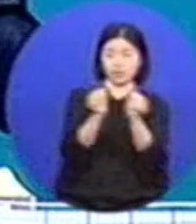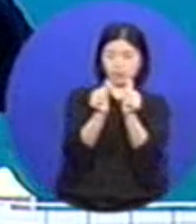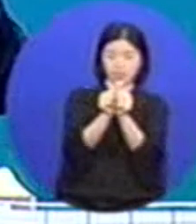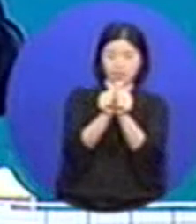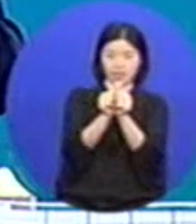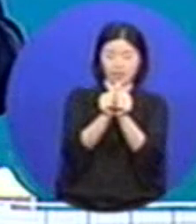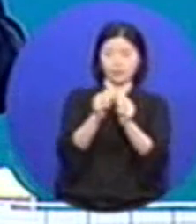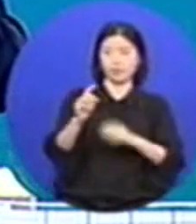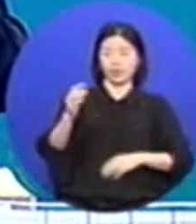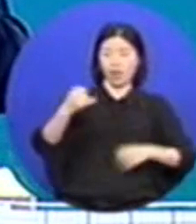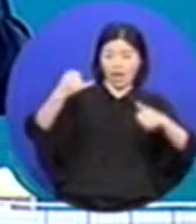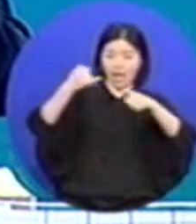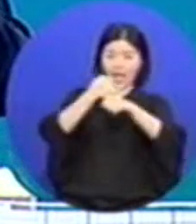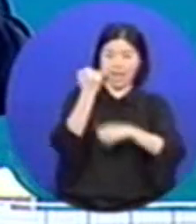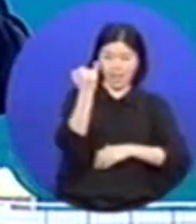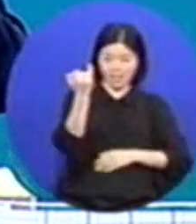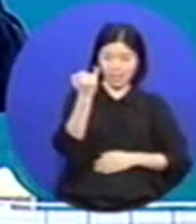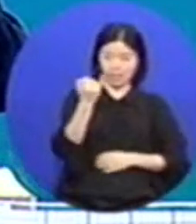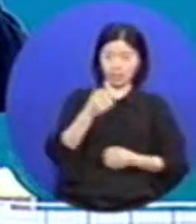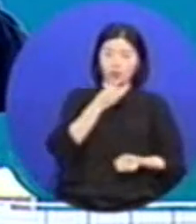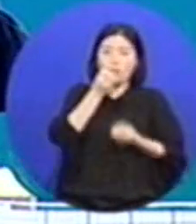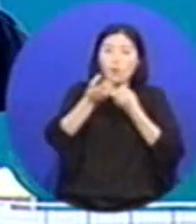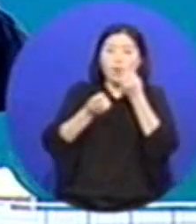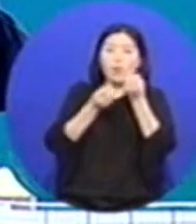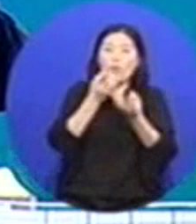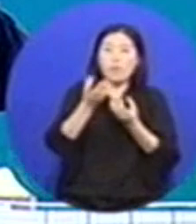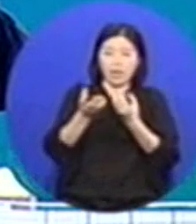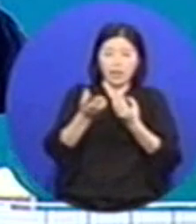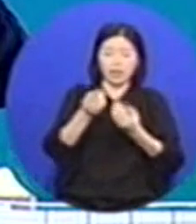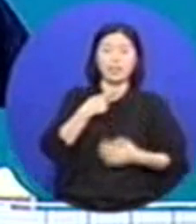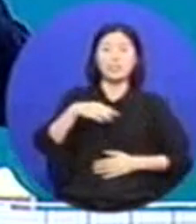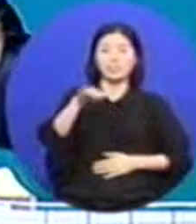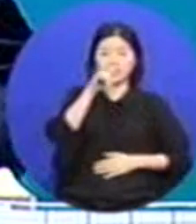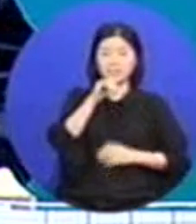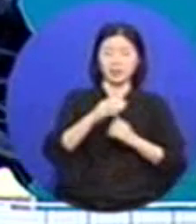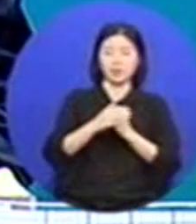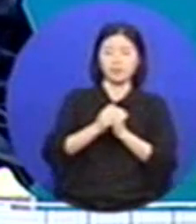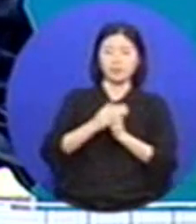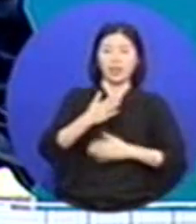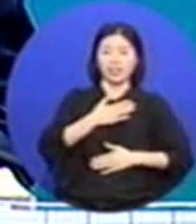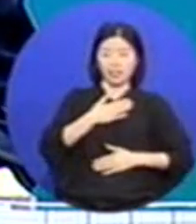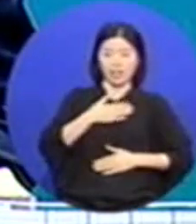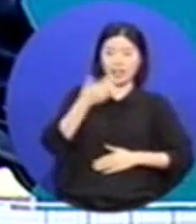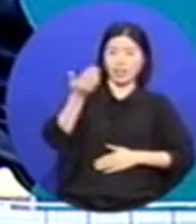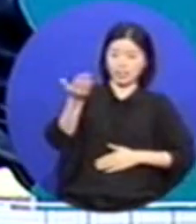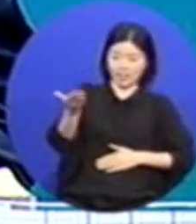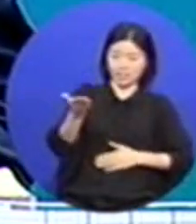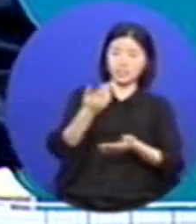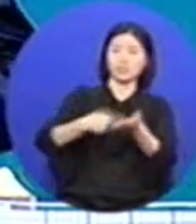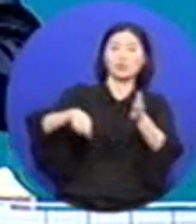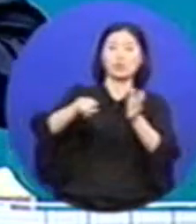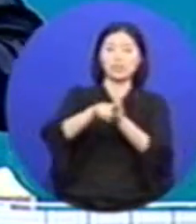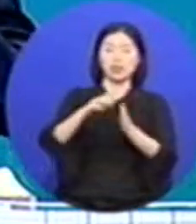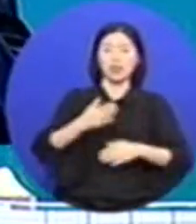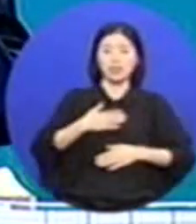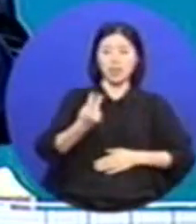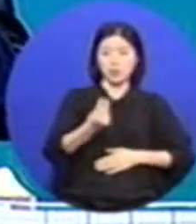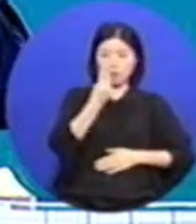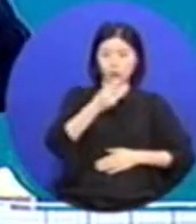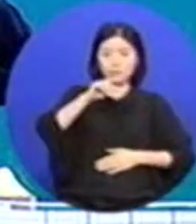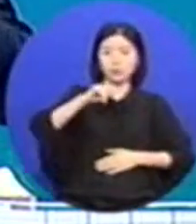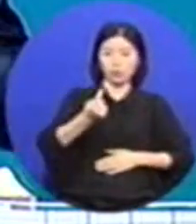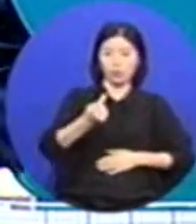프러포즈를 했습니다 사랑하는 여자에게 내가 당신을 위해서 내 목숨도